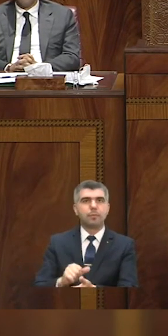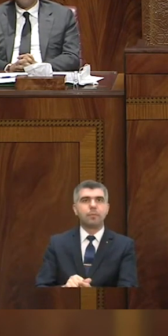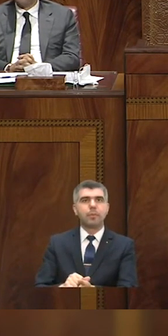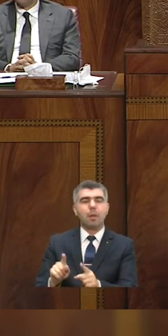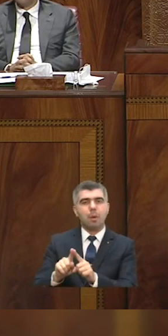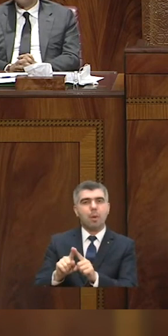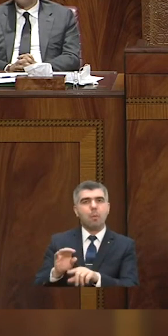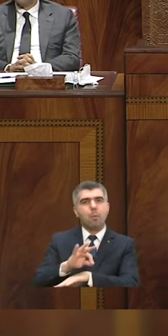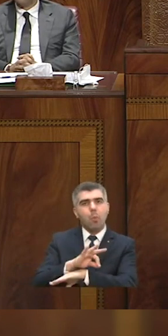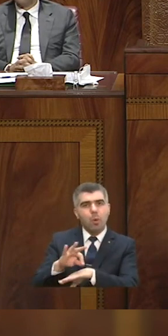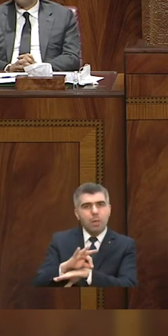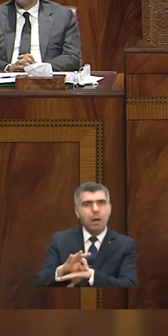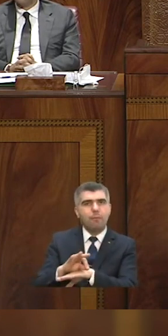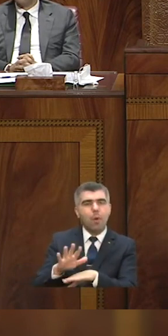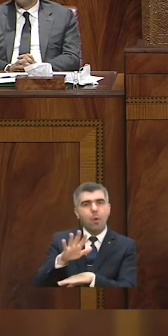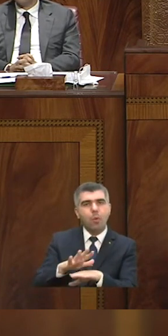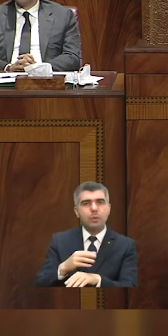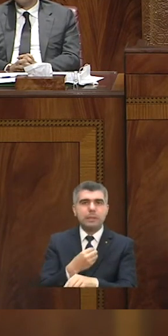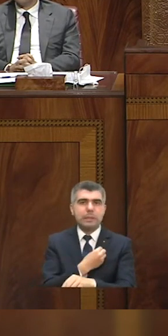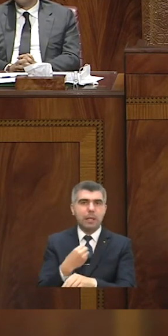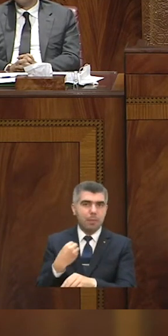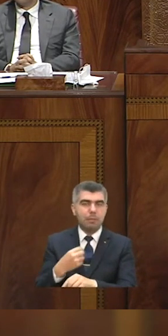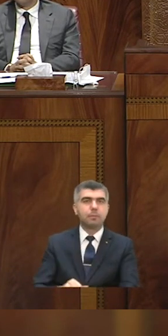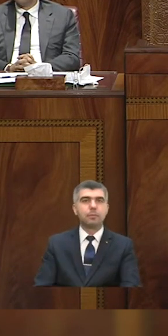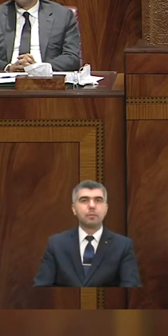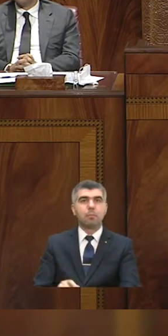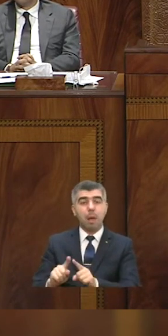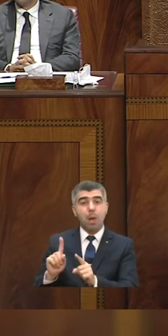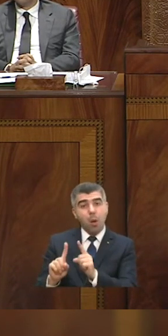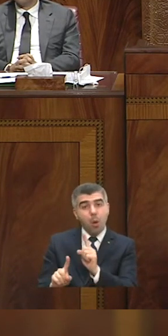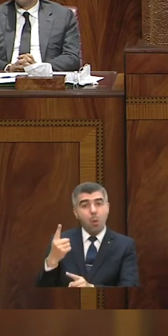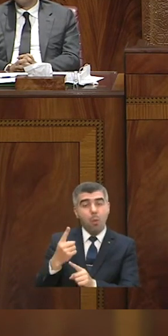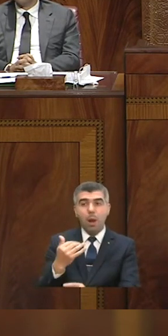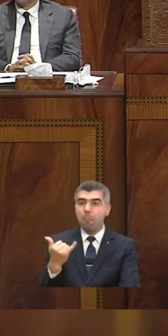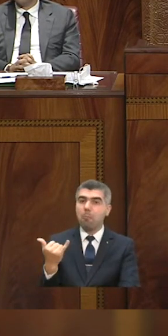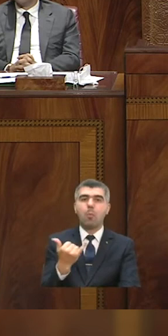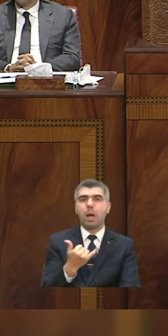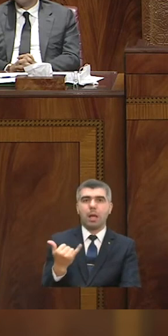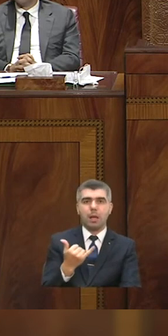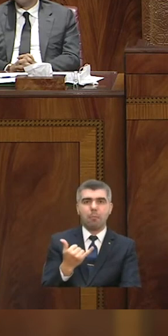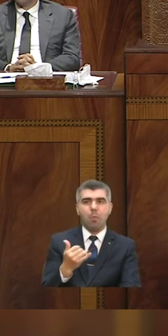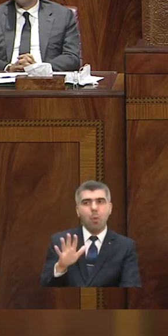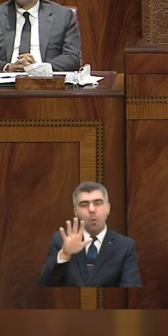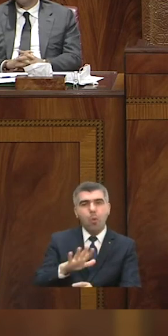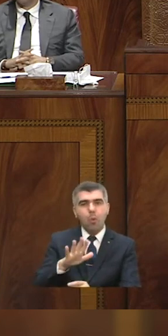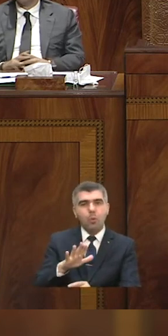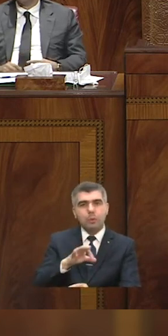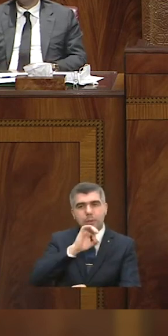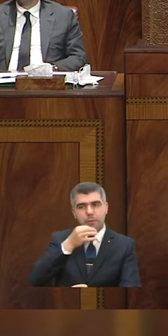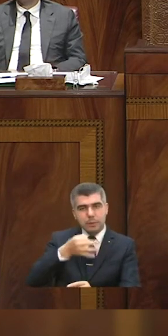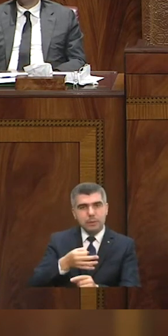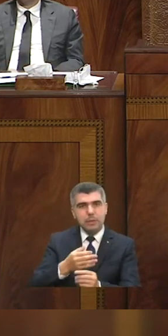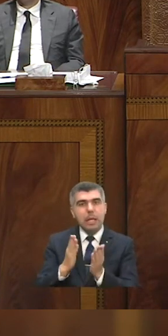ولا كذلك لي بودجي ديال لا سونتي، لان الاولويات ديال المغاربه هما يعني